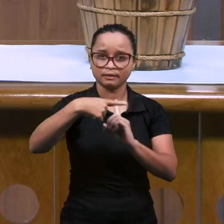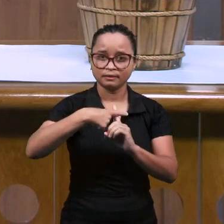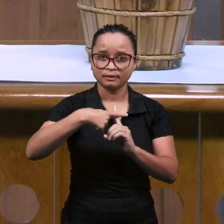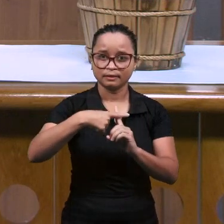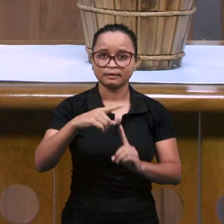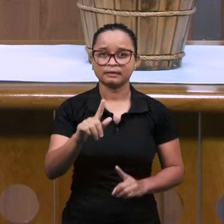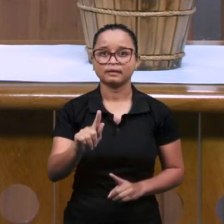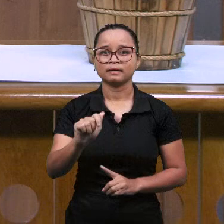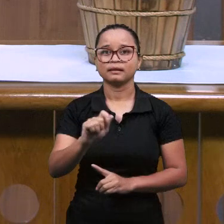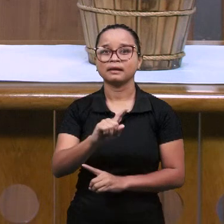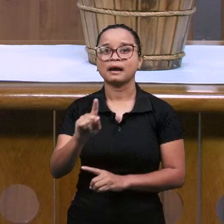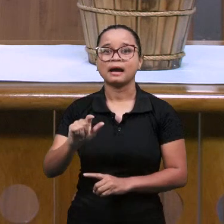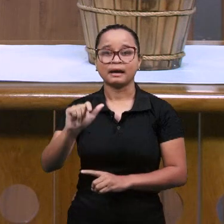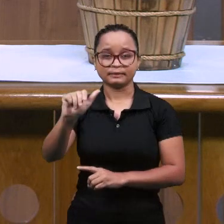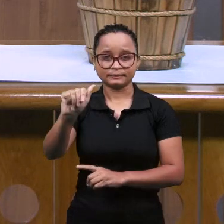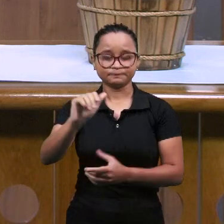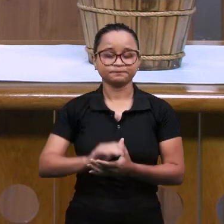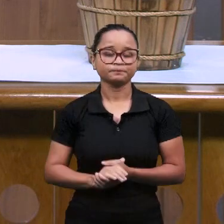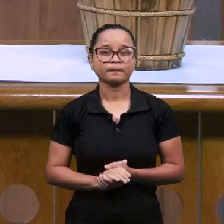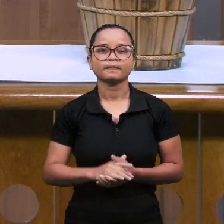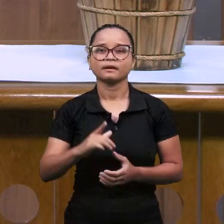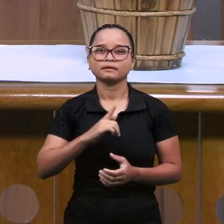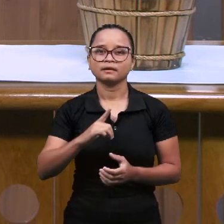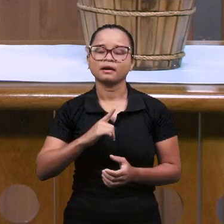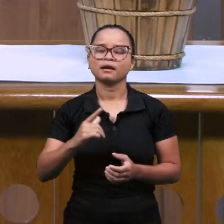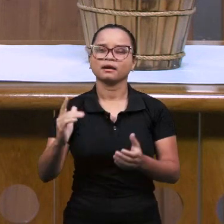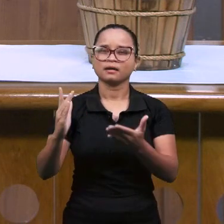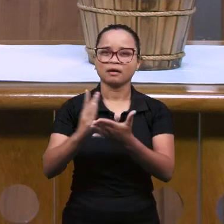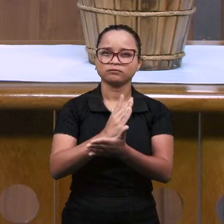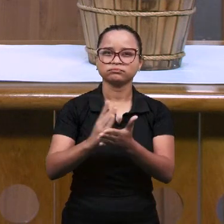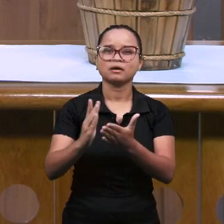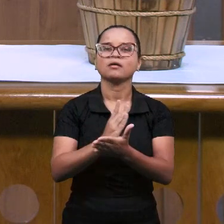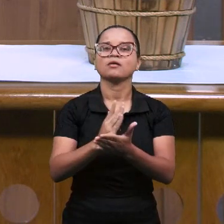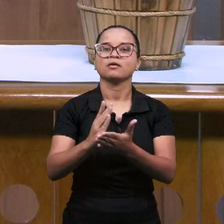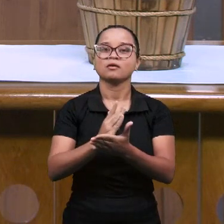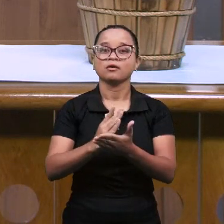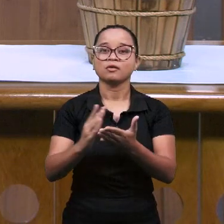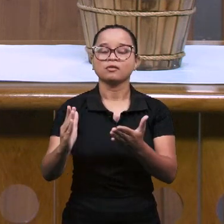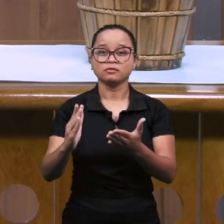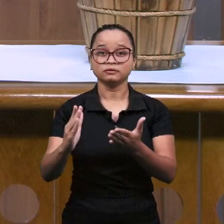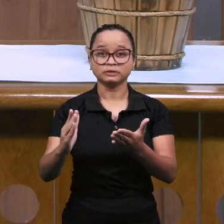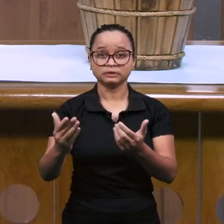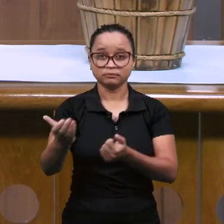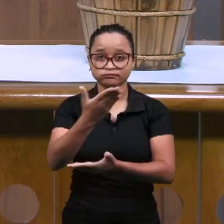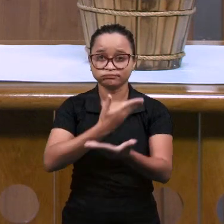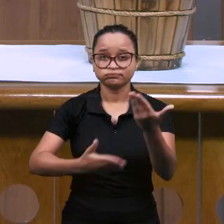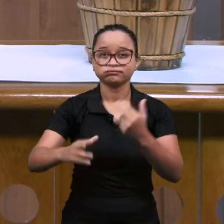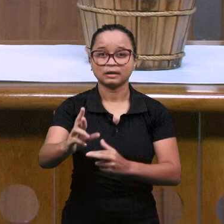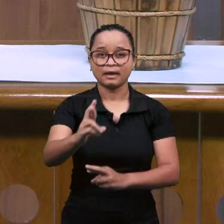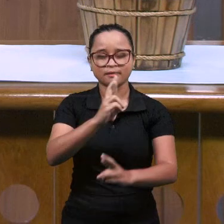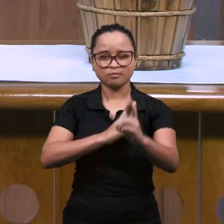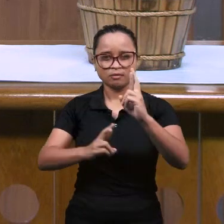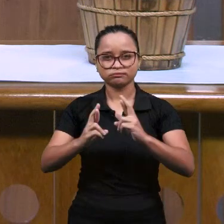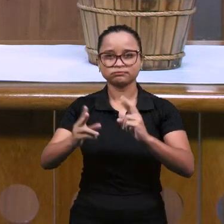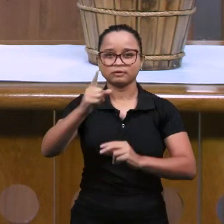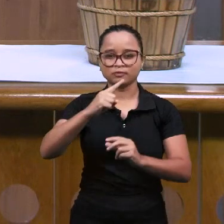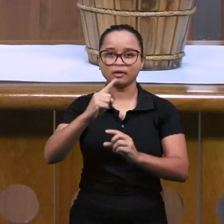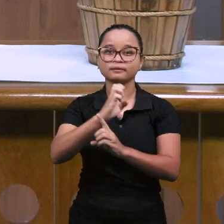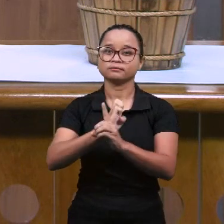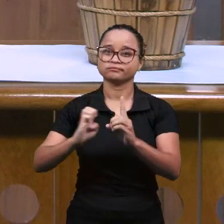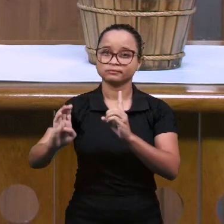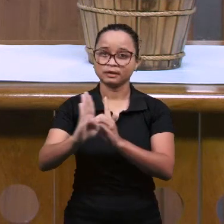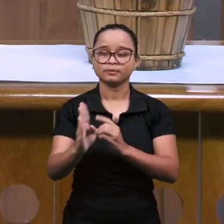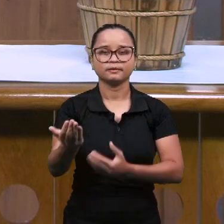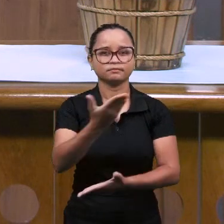appelés de cette région nous a envoyé quelques recommandations. Nous avons posté dans le portail les réponses, participe de l'école